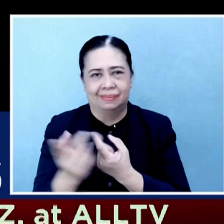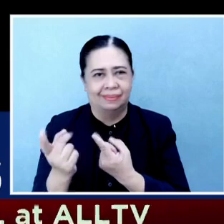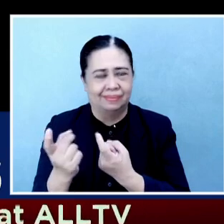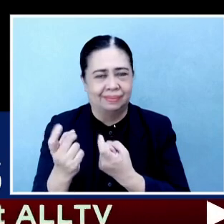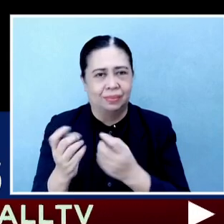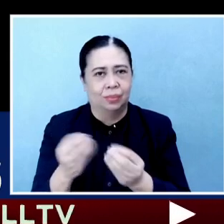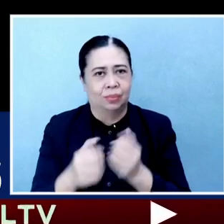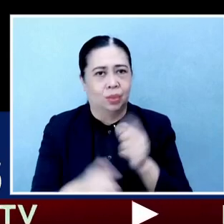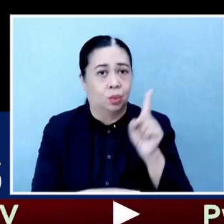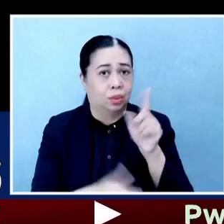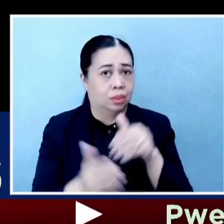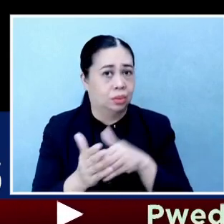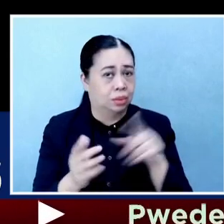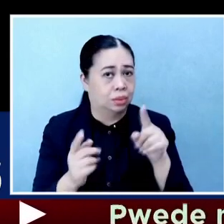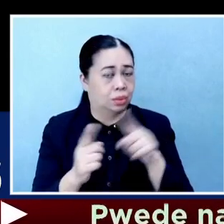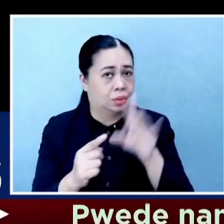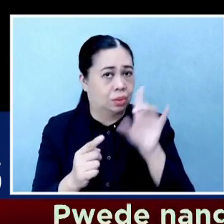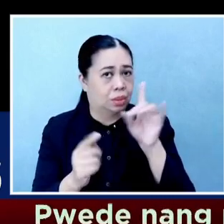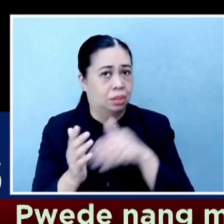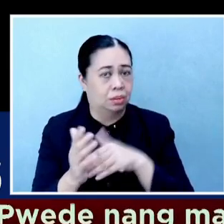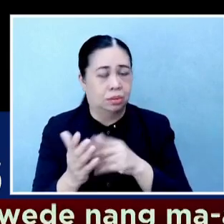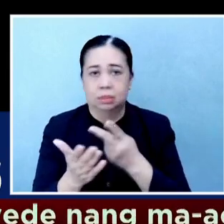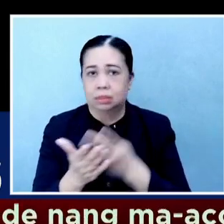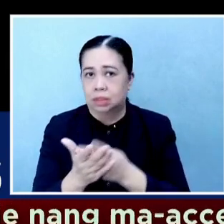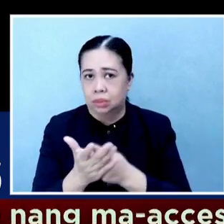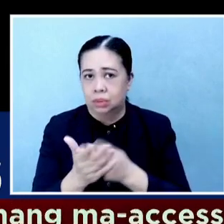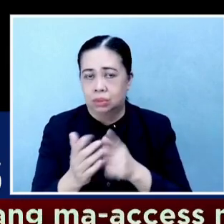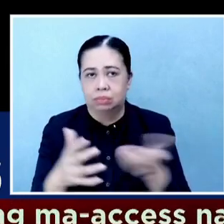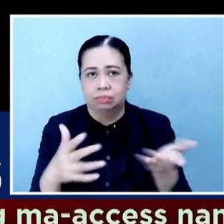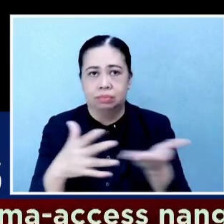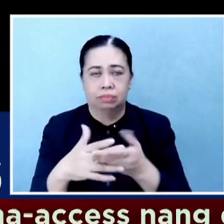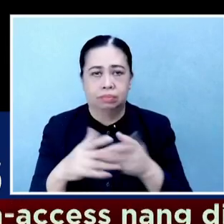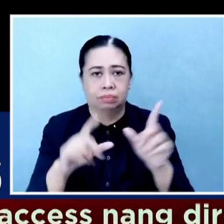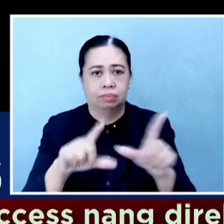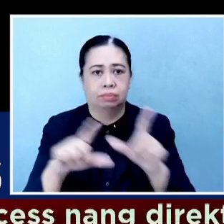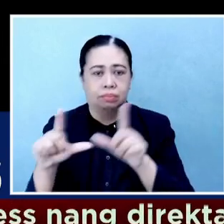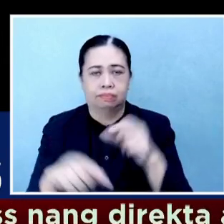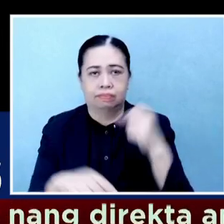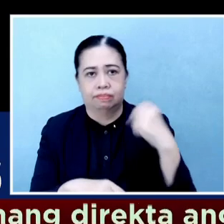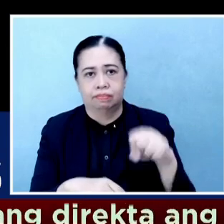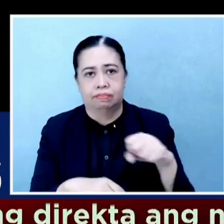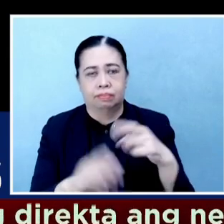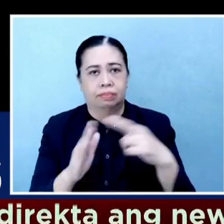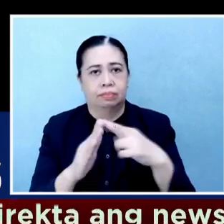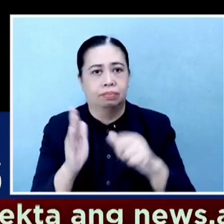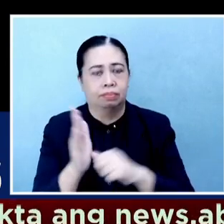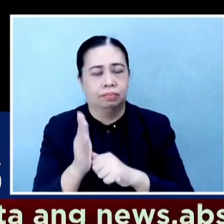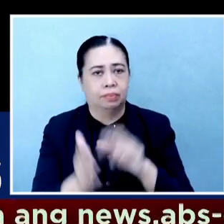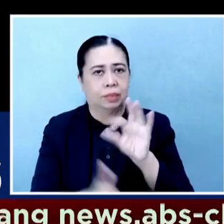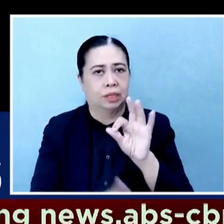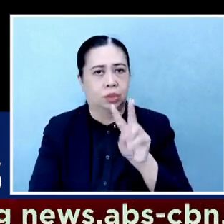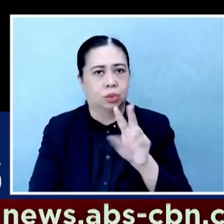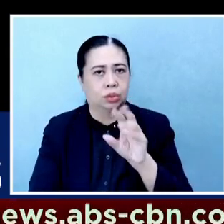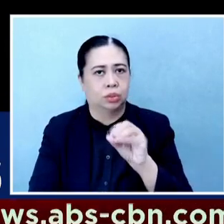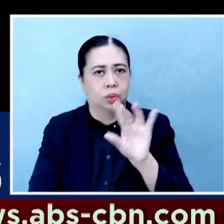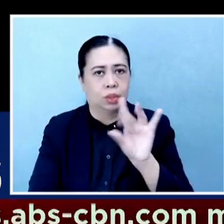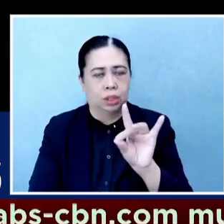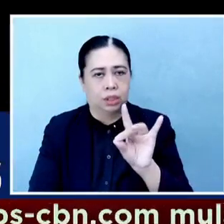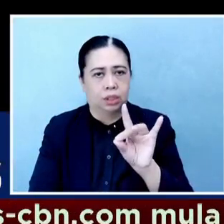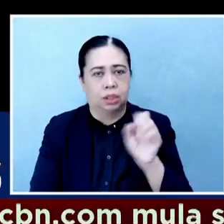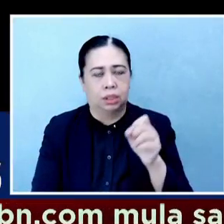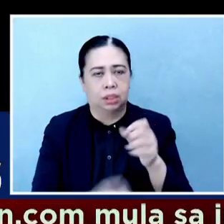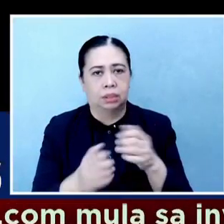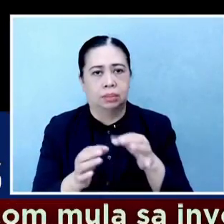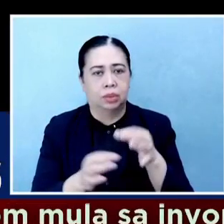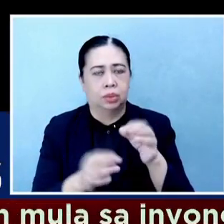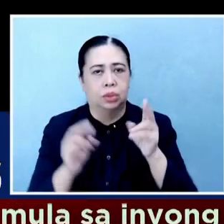mula 1,000 hanggang 8,000 pesos. Kinasuhan ng mga suspect ng paglabag sa Republic Act 9208 o ang Expanded